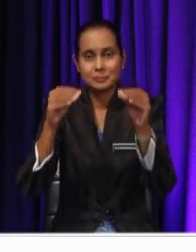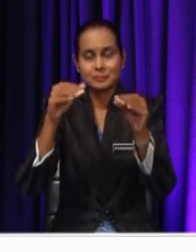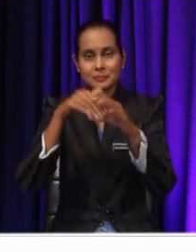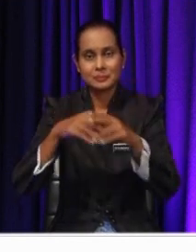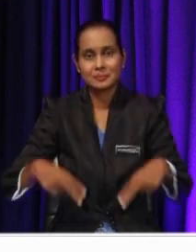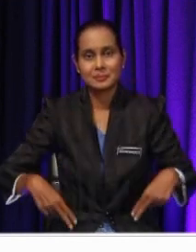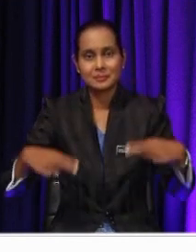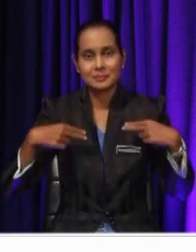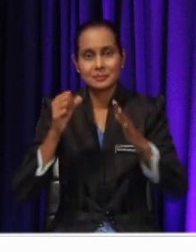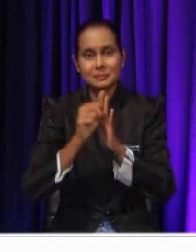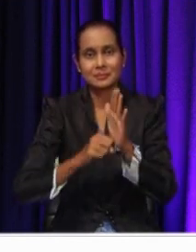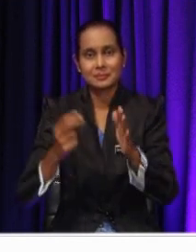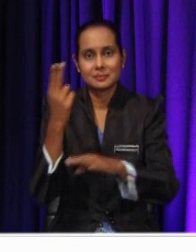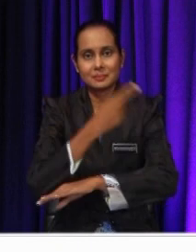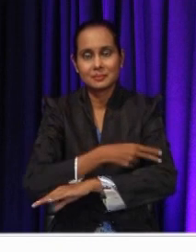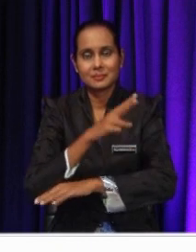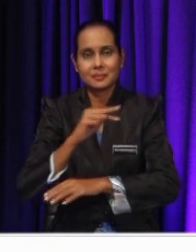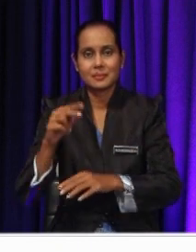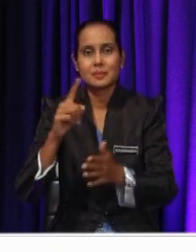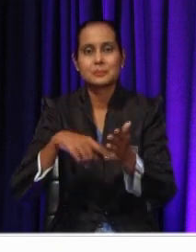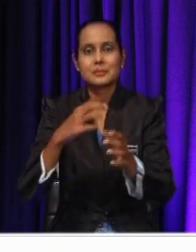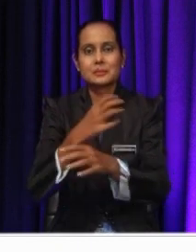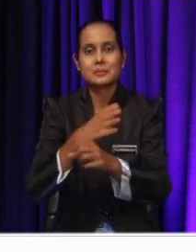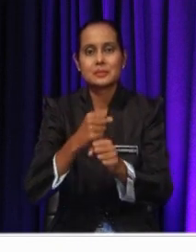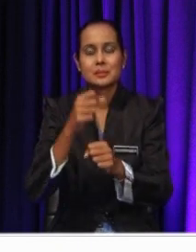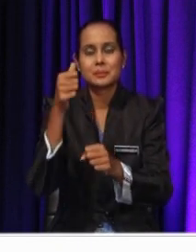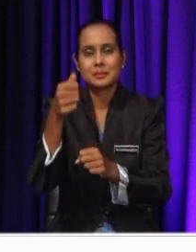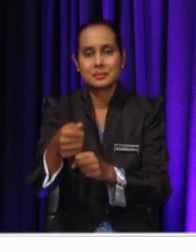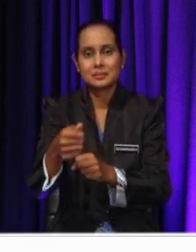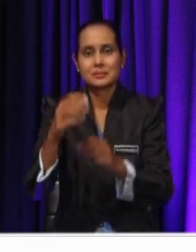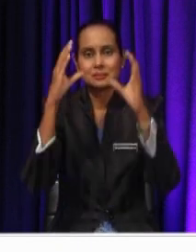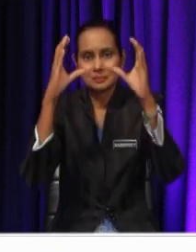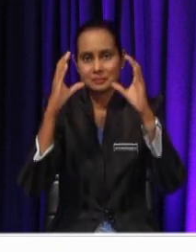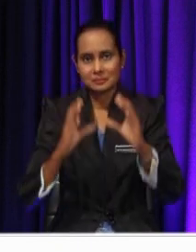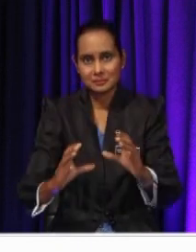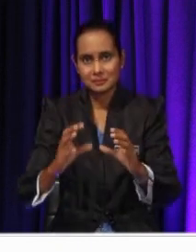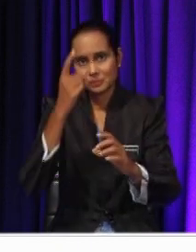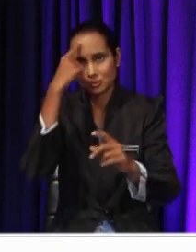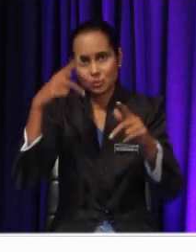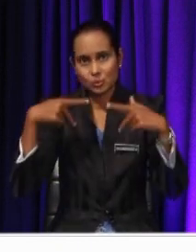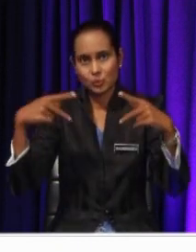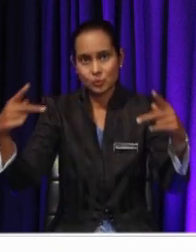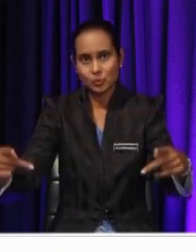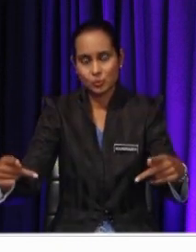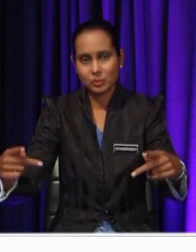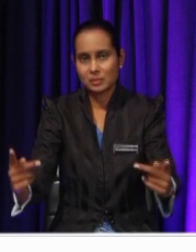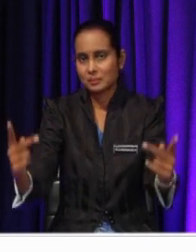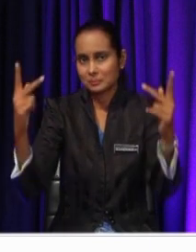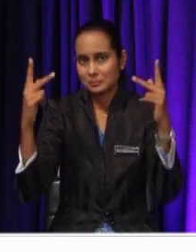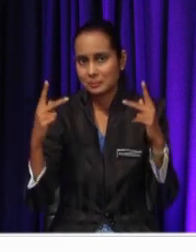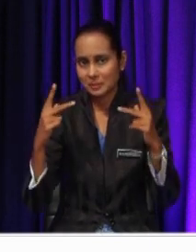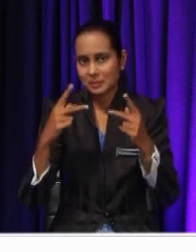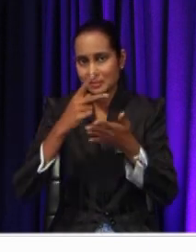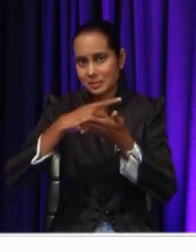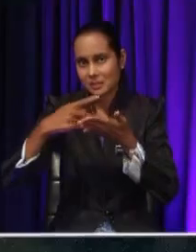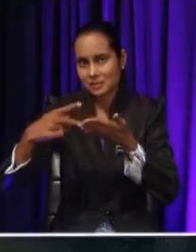pada pendapat anda Uraikan cara-cara untuk mempopulerkan kembali karya sastrawan negara